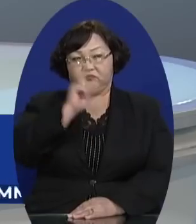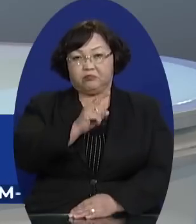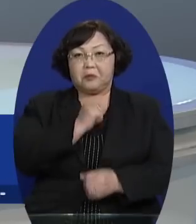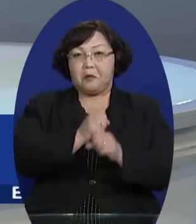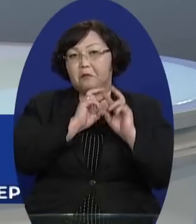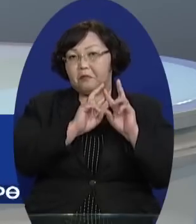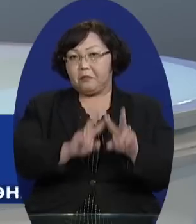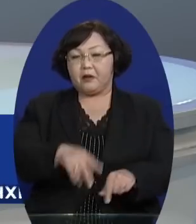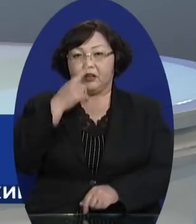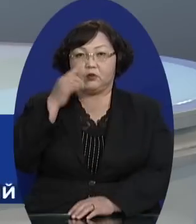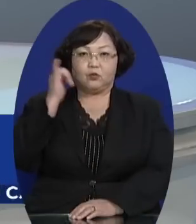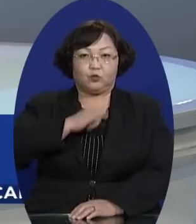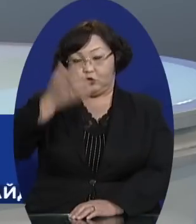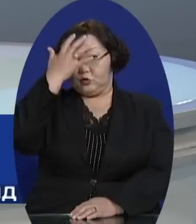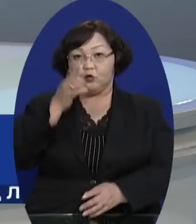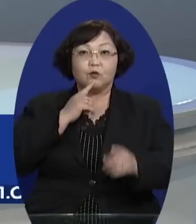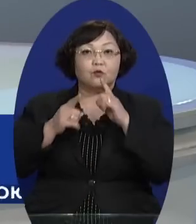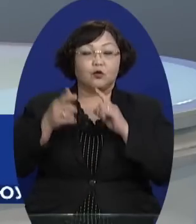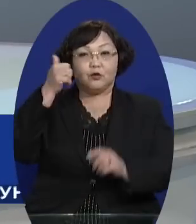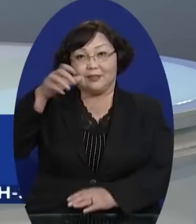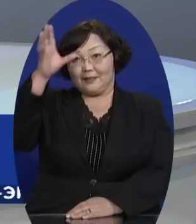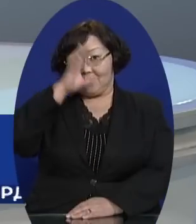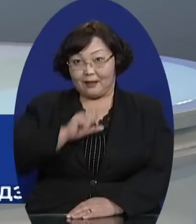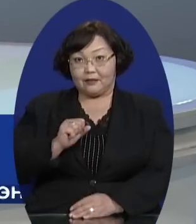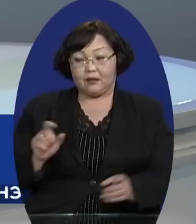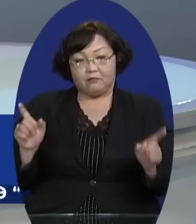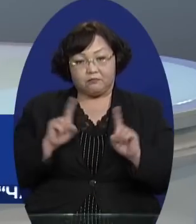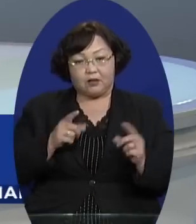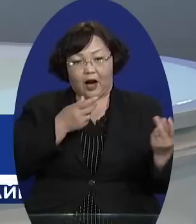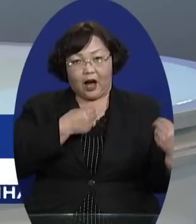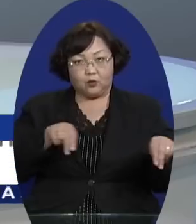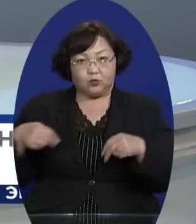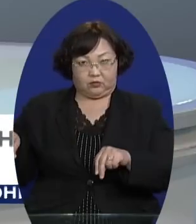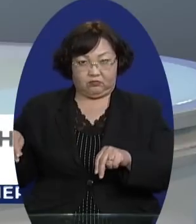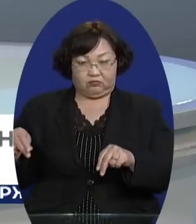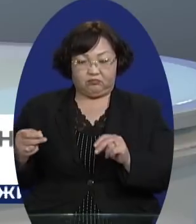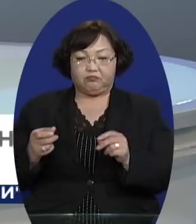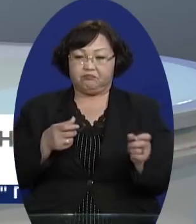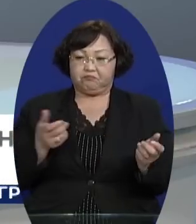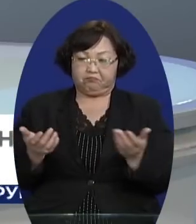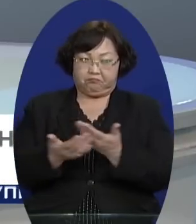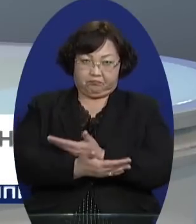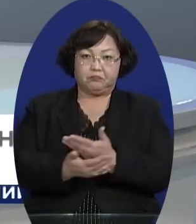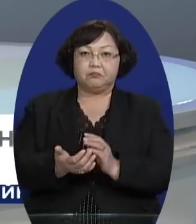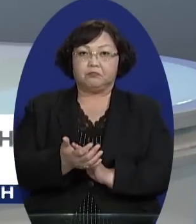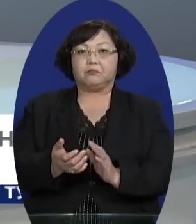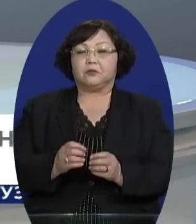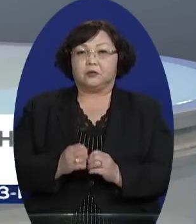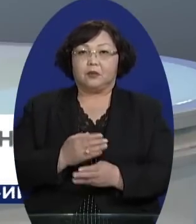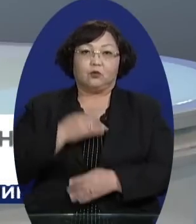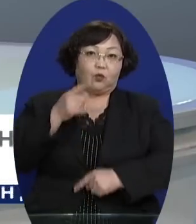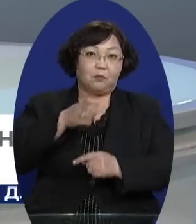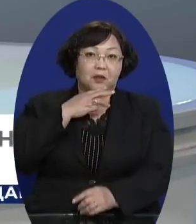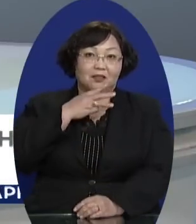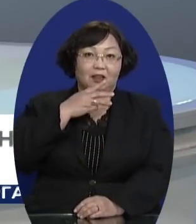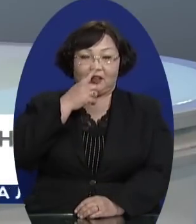хэдрад улсын төрийн зөвлөлийн ерөнхий сайд Ли Чантай баримт бичигт гарын үсэг зурлаа. Манай сэтгүүлч Баяр Жаргал зурглаач Отгон Баяр нар мэдээллийг бүгд найрамд